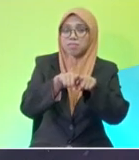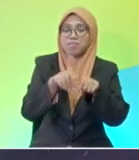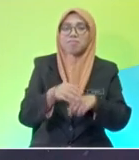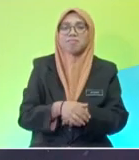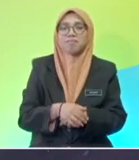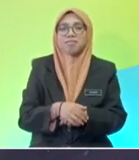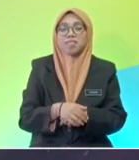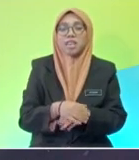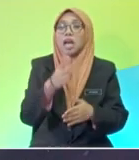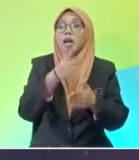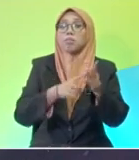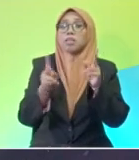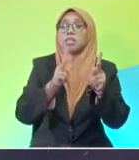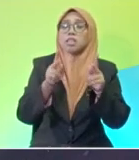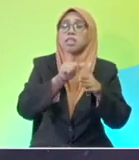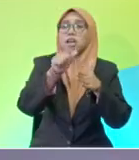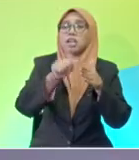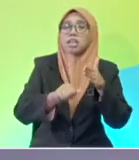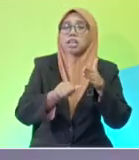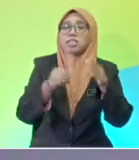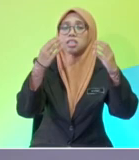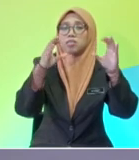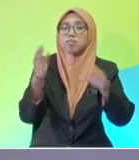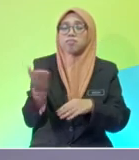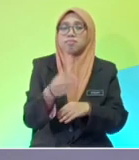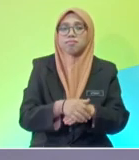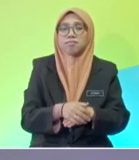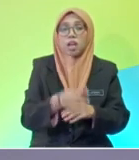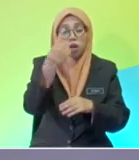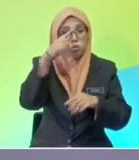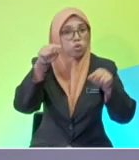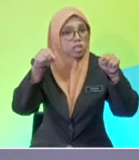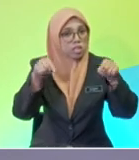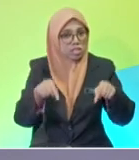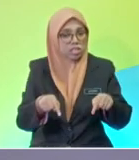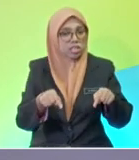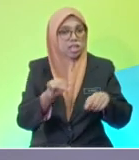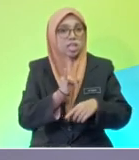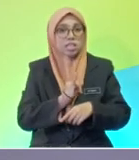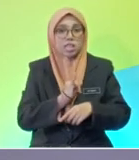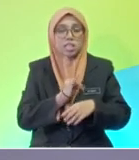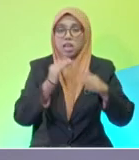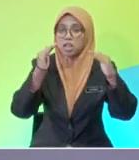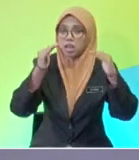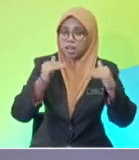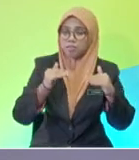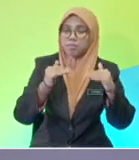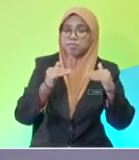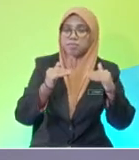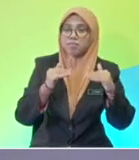untuk kelas kita pada hari ini Oke baik untuk hari ini saya berharap dan